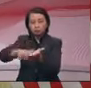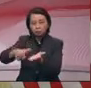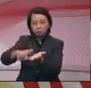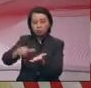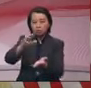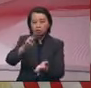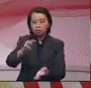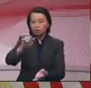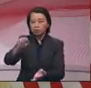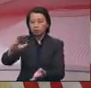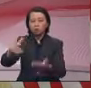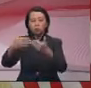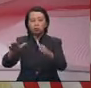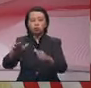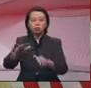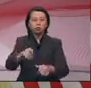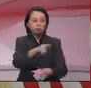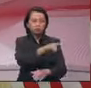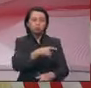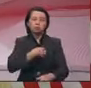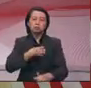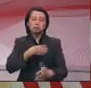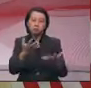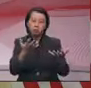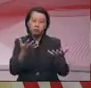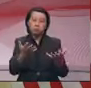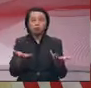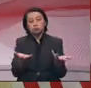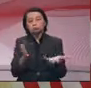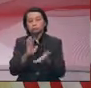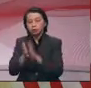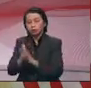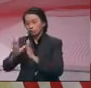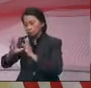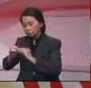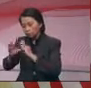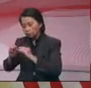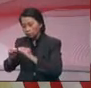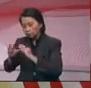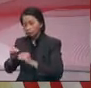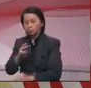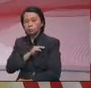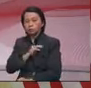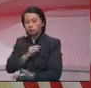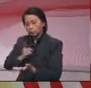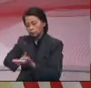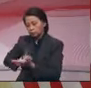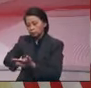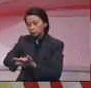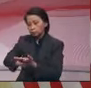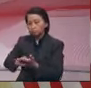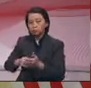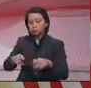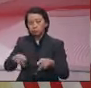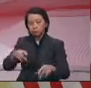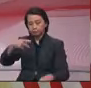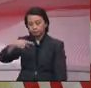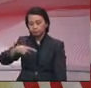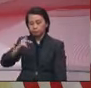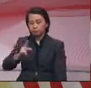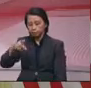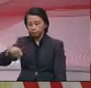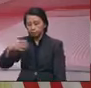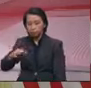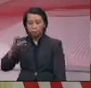dibuka. Maka mesyuarat khas menteri-menteri mengenai pelaksanaan PKP telah